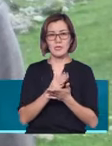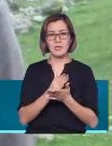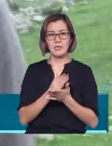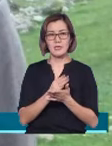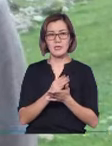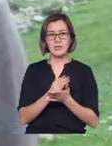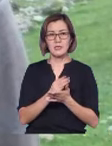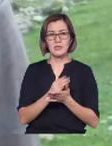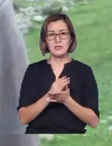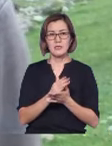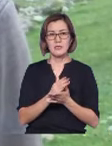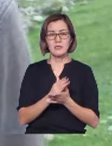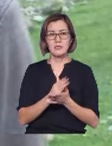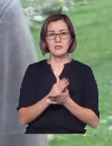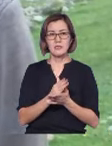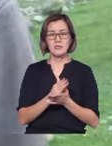сети. Водозабордың ішінде